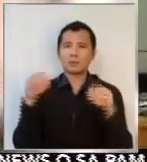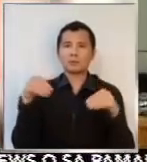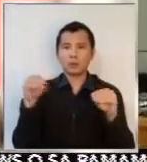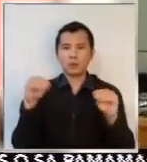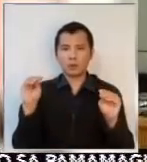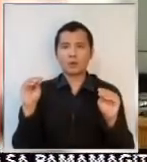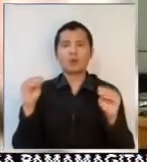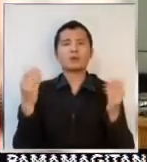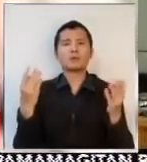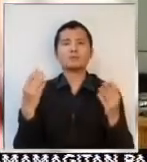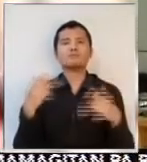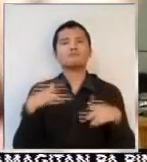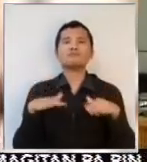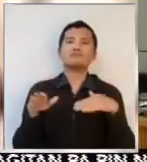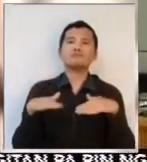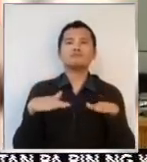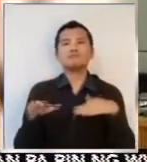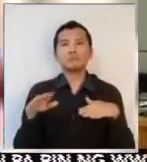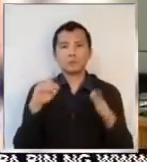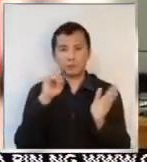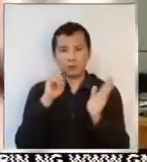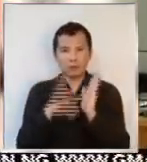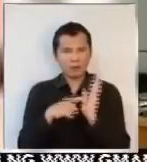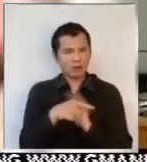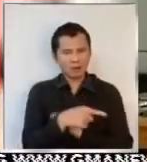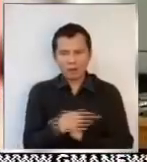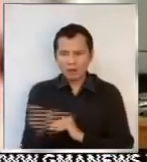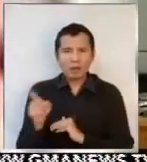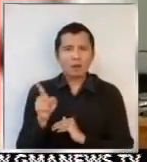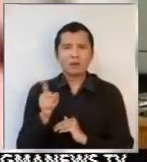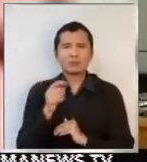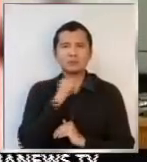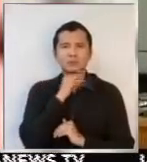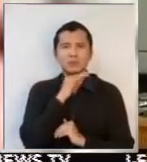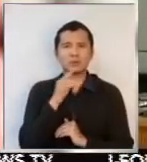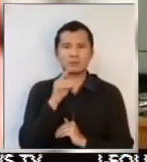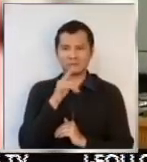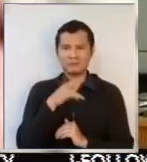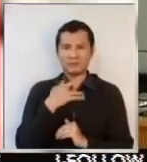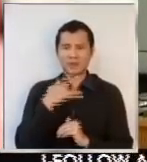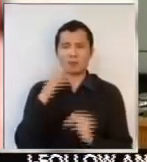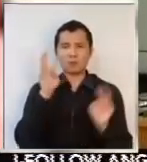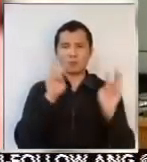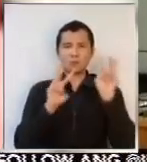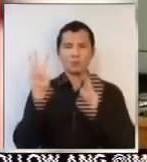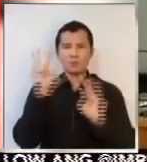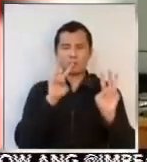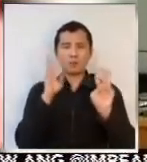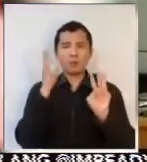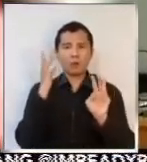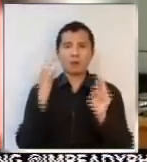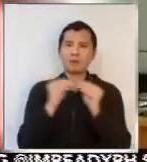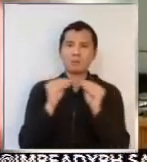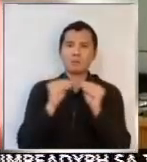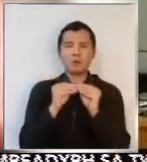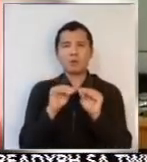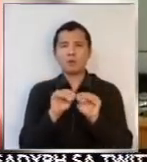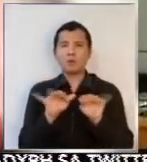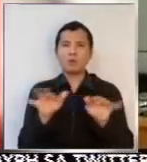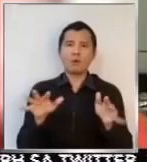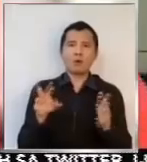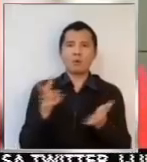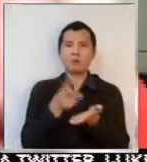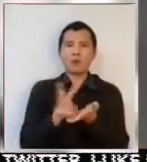maraming namamalengke kung saan-saan lugar. Kinakabahalan namin baka dahil kumalat ngayon, maging affected yung health